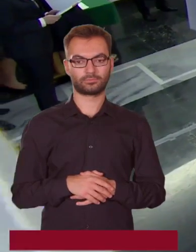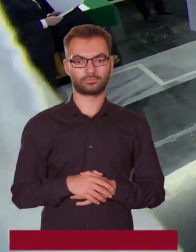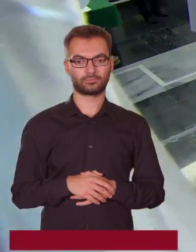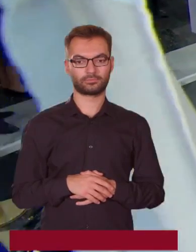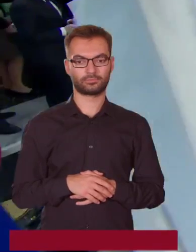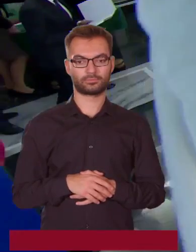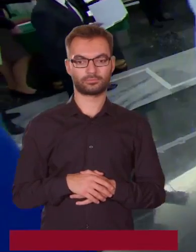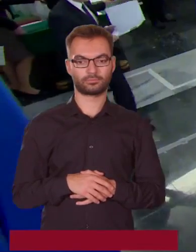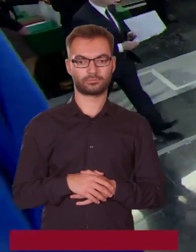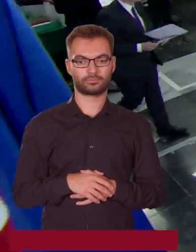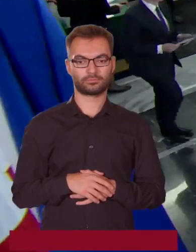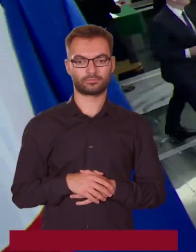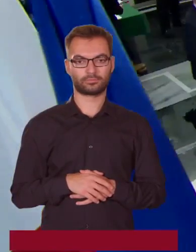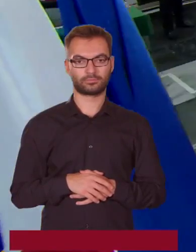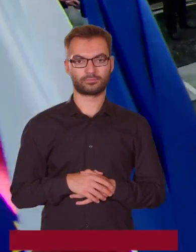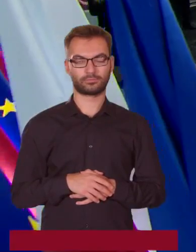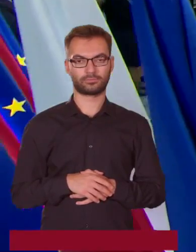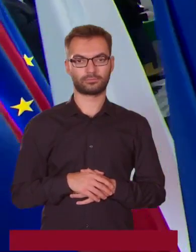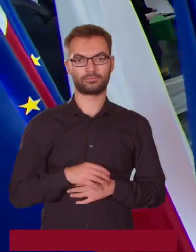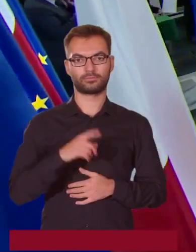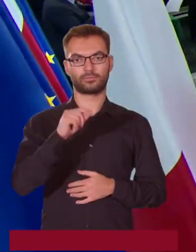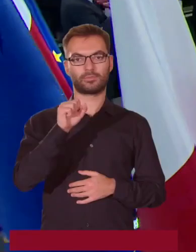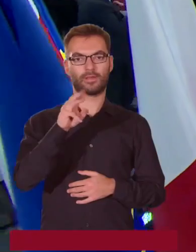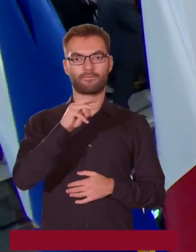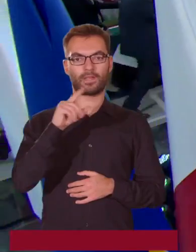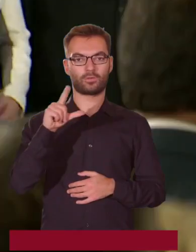Poproszę pana Pawła Jerzego Bańkowskiego.